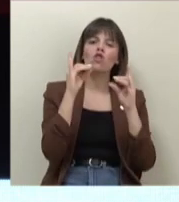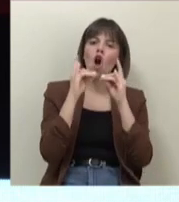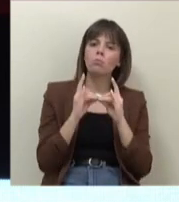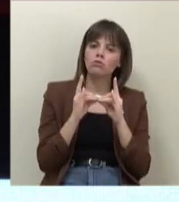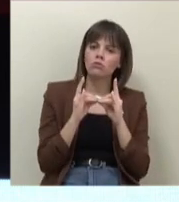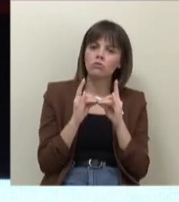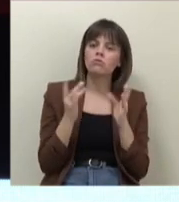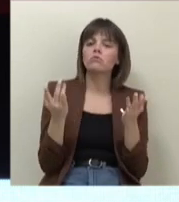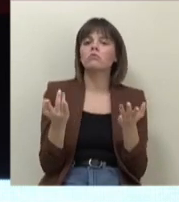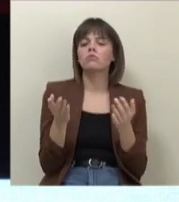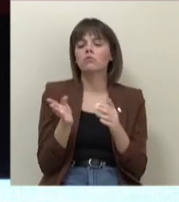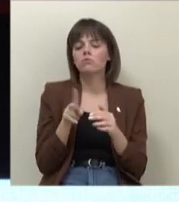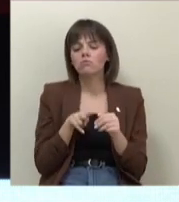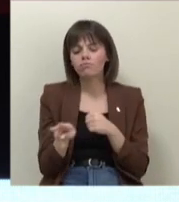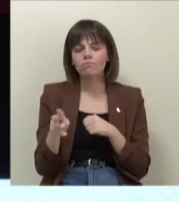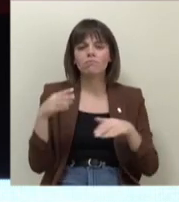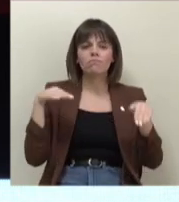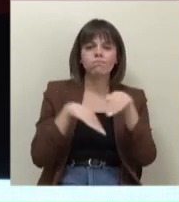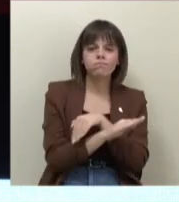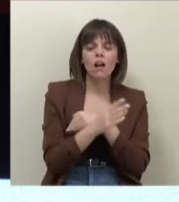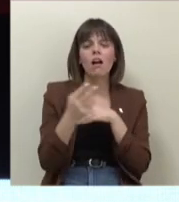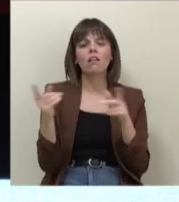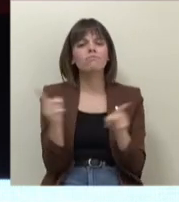köprü, işte viyadük, tünel, baraj,